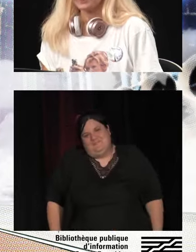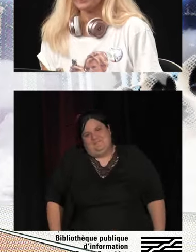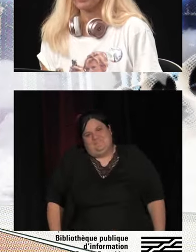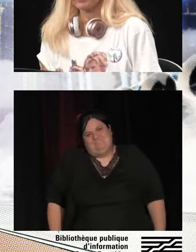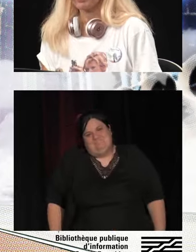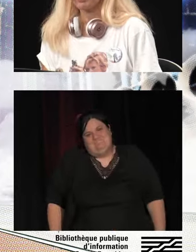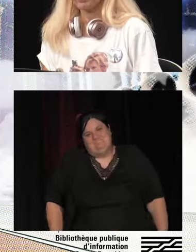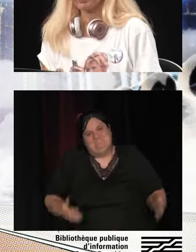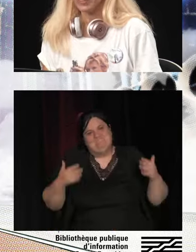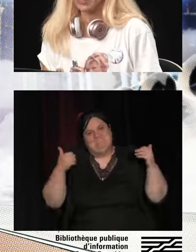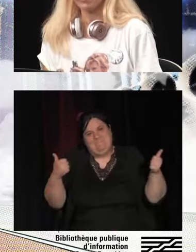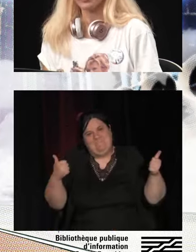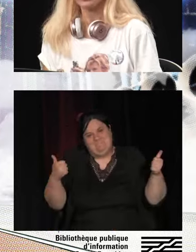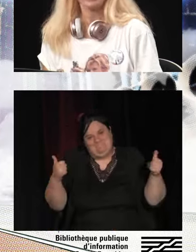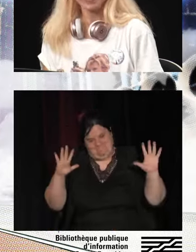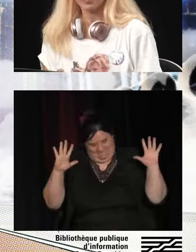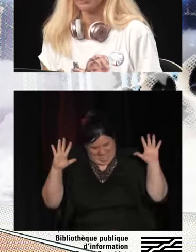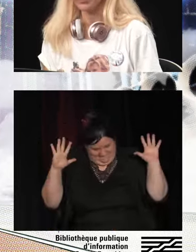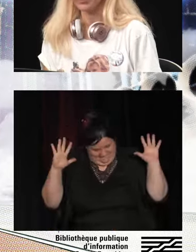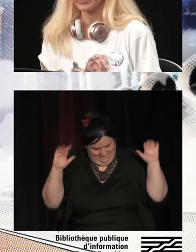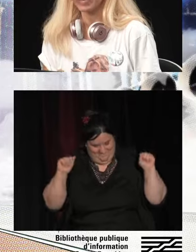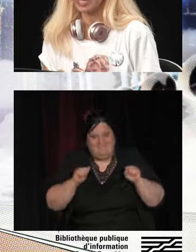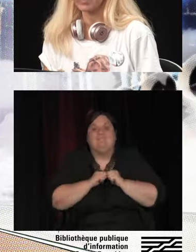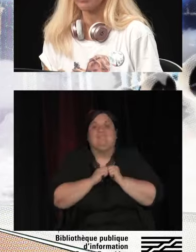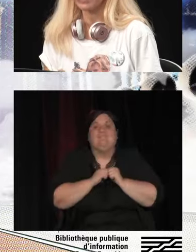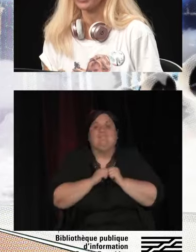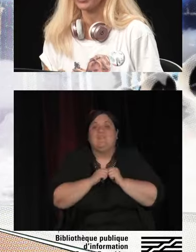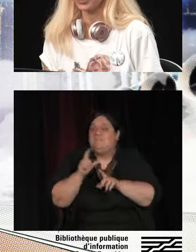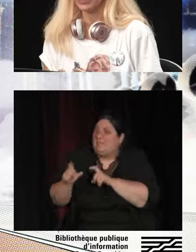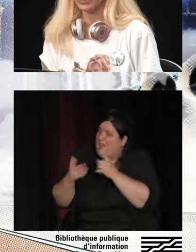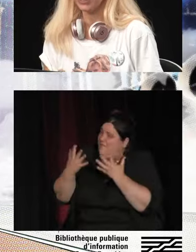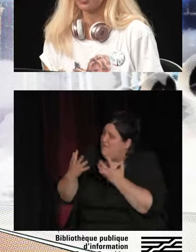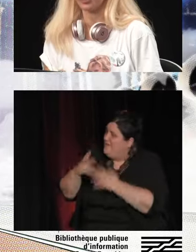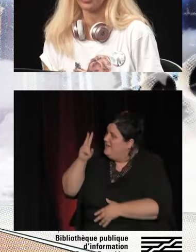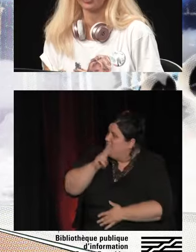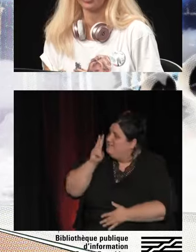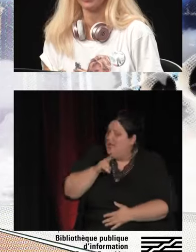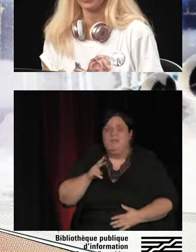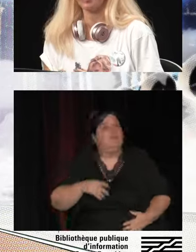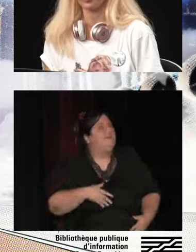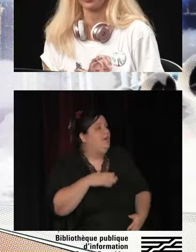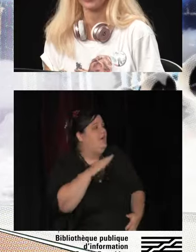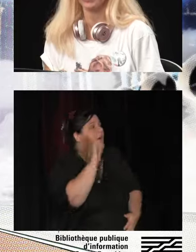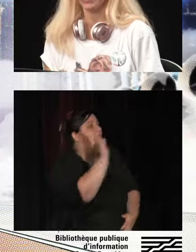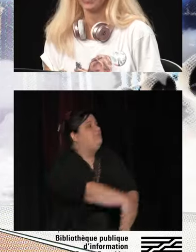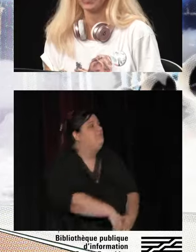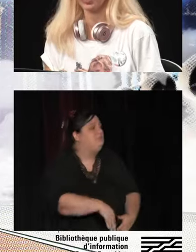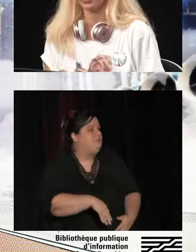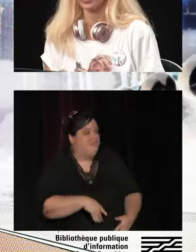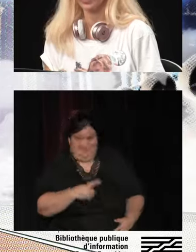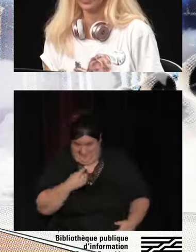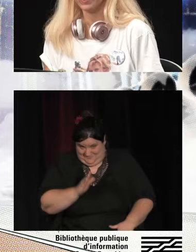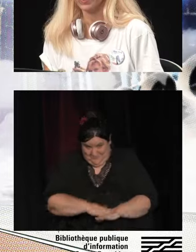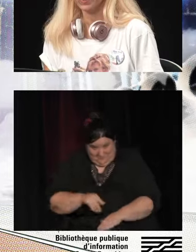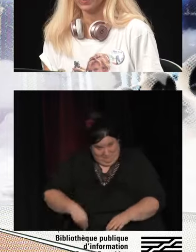Très bien. C'est la personne qui a réclamé la blague, qui fait genre, elle est pas contente. Hein.